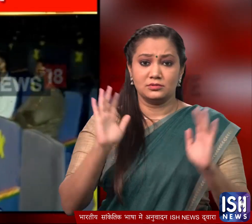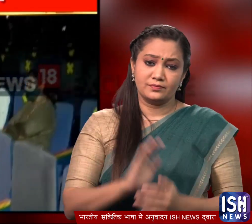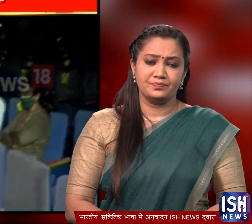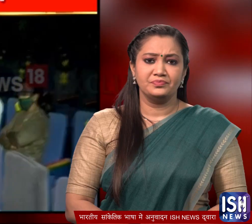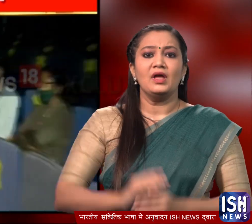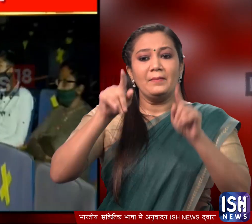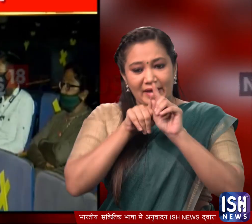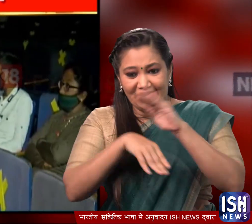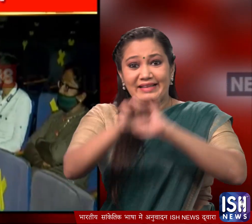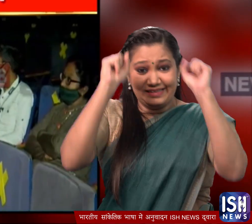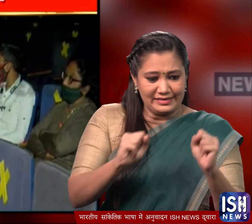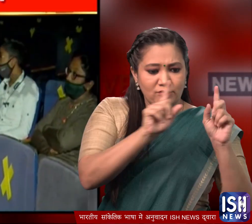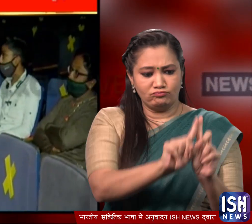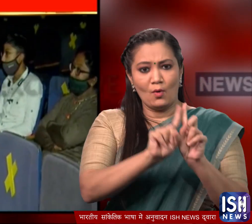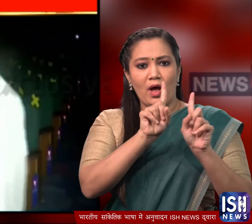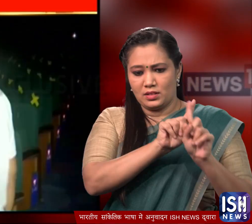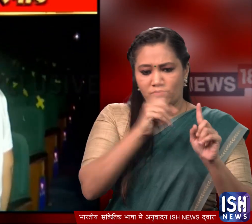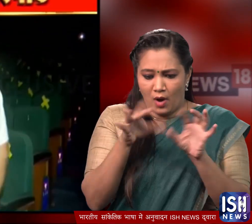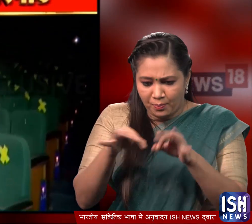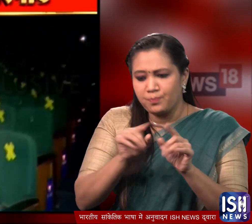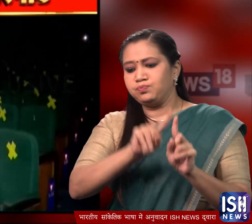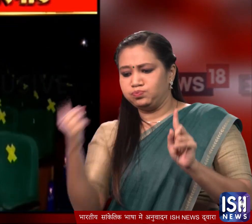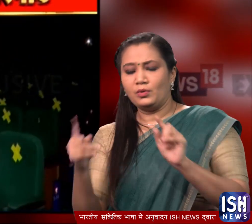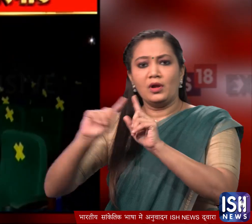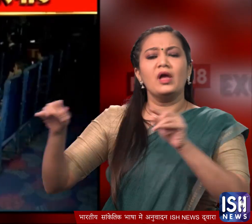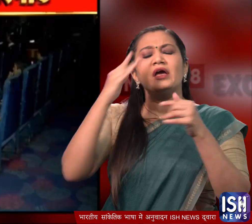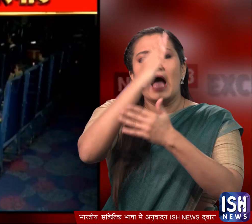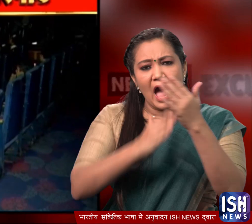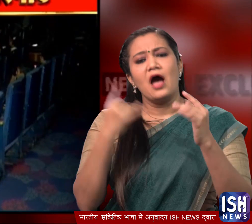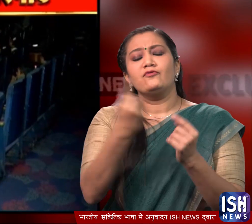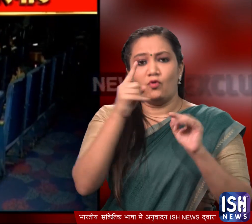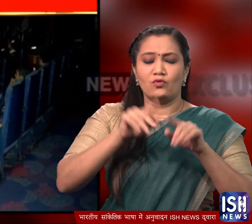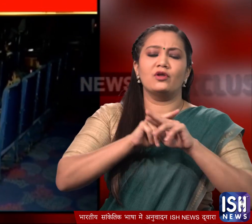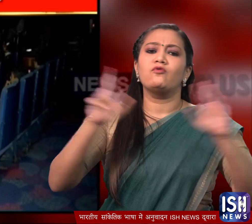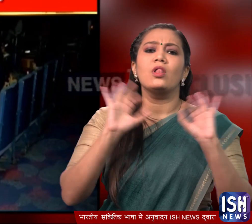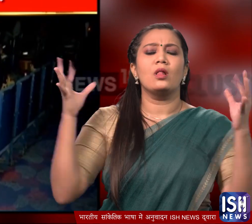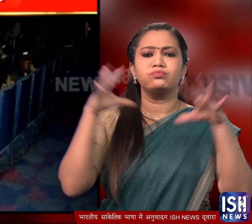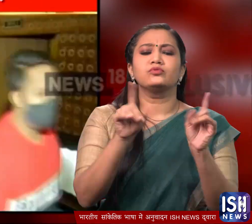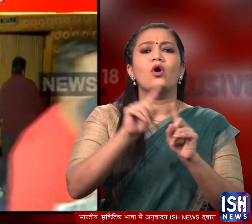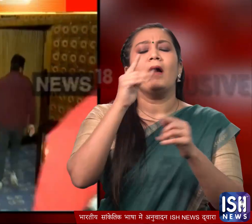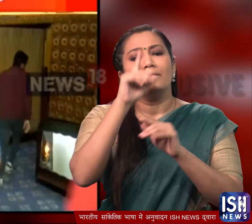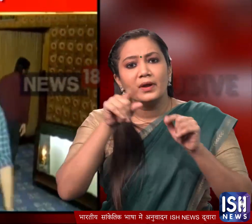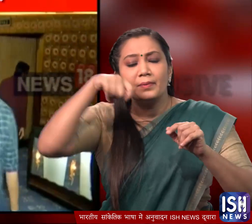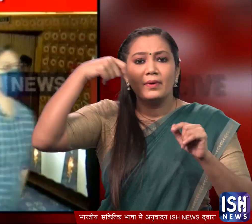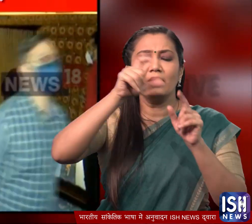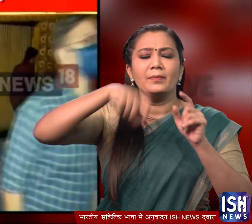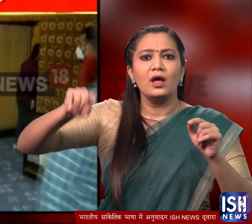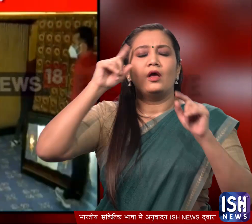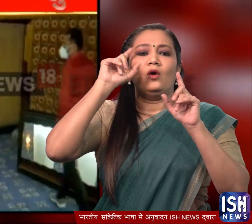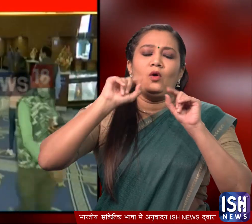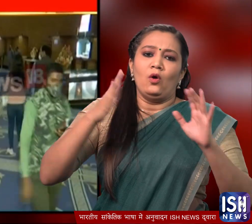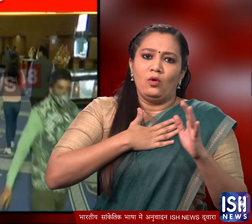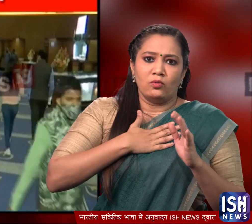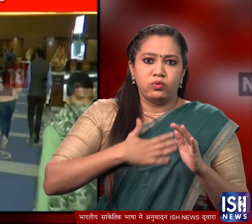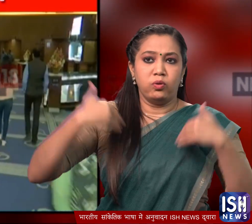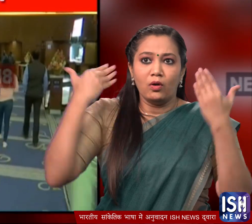सिनेमा घर के अंदर भी लोगों को एक दूसरे से दूर बैठाया गया। वहां वैसे तो फिलहाल 50% दर्शकों को ही मंजूरी दी गई है, लेकिन सिनेमा घर चलाने वालों